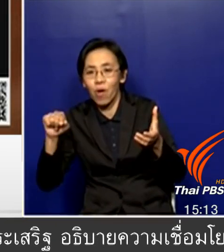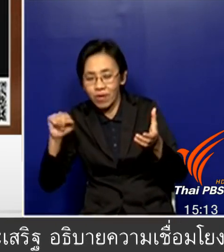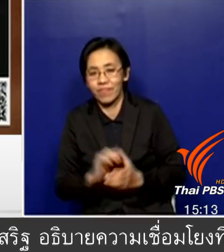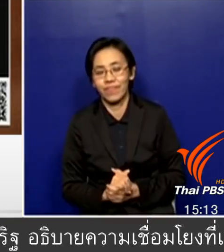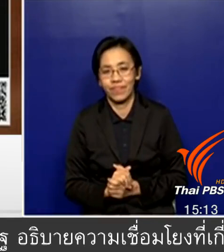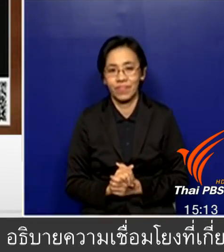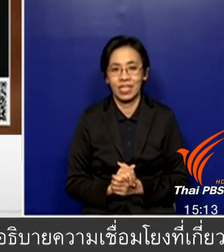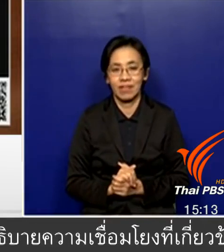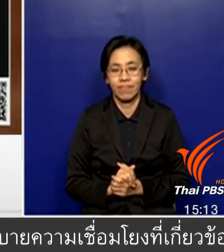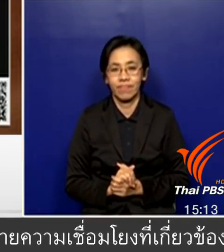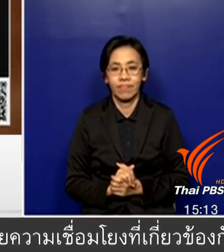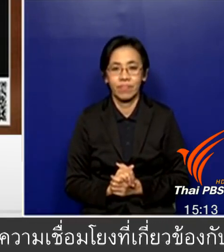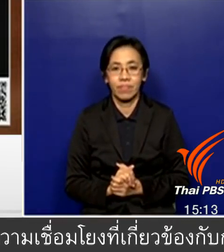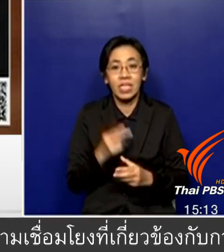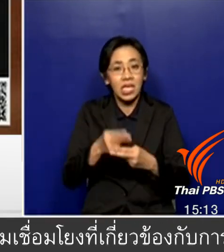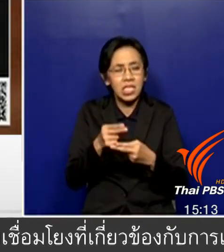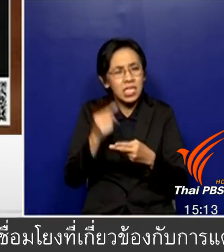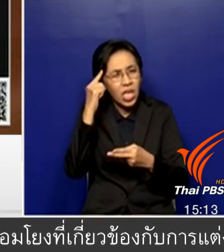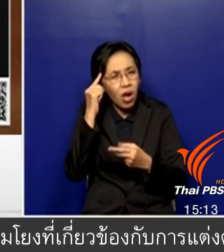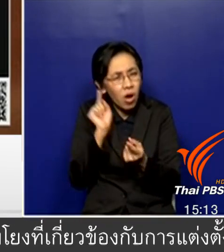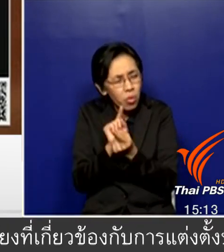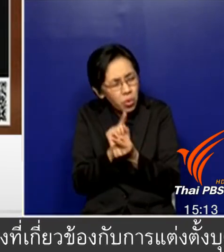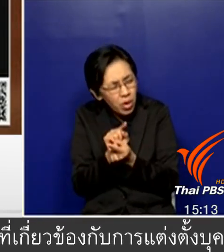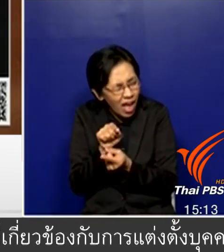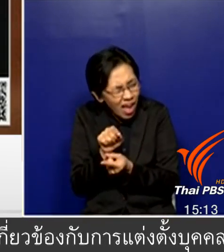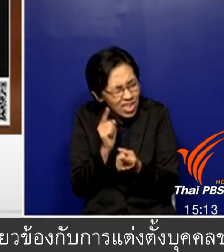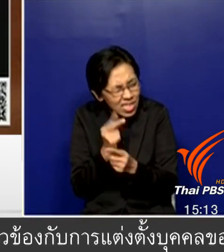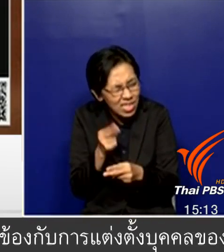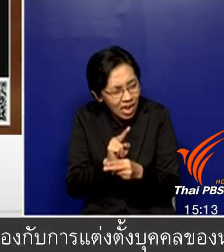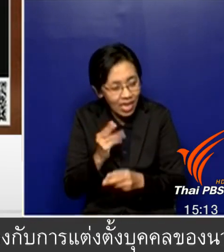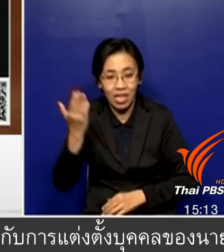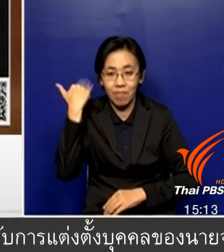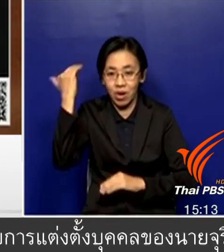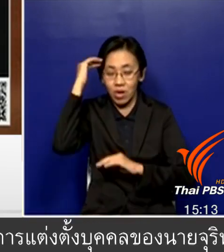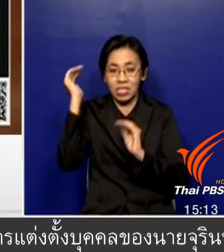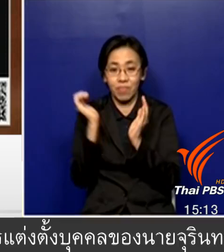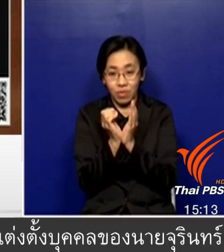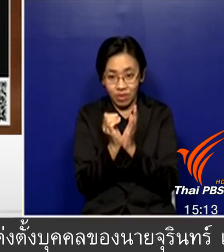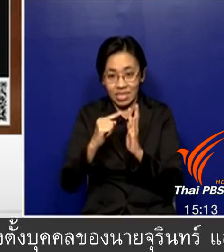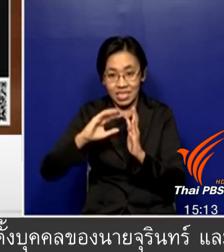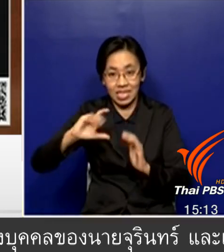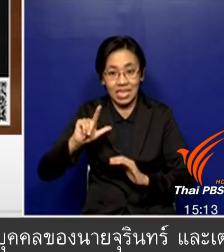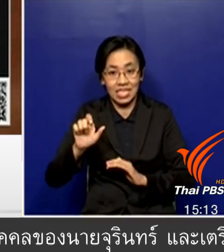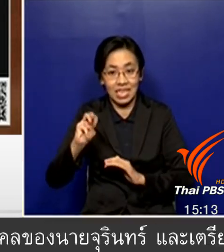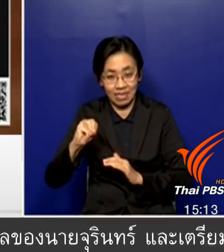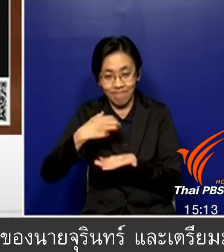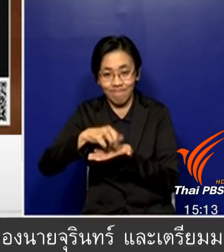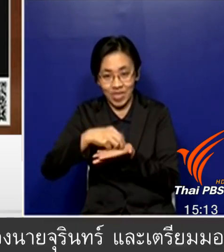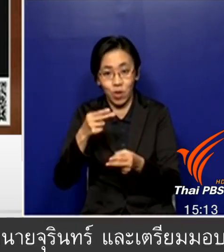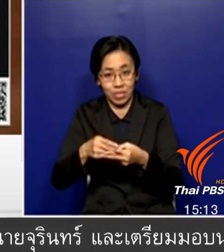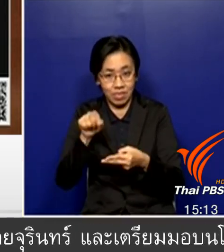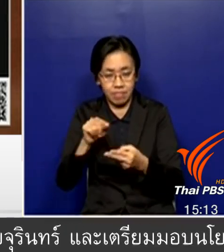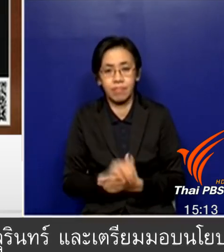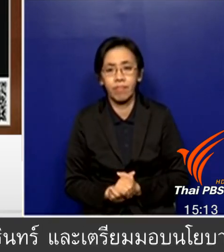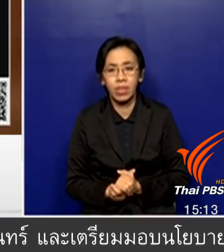據